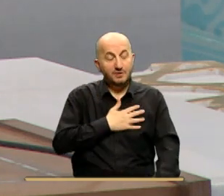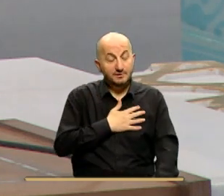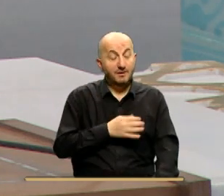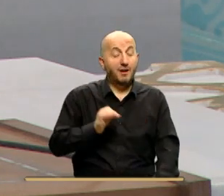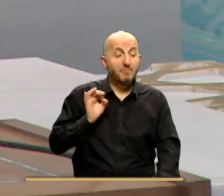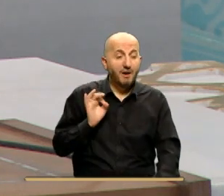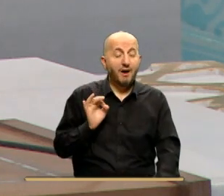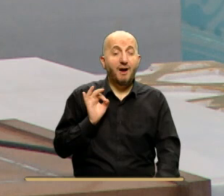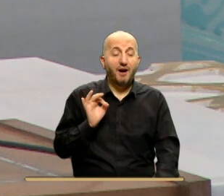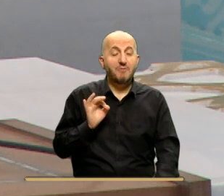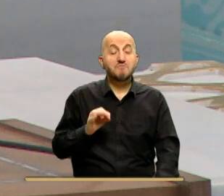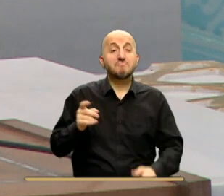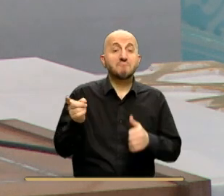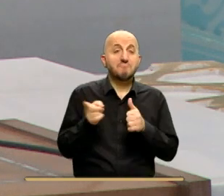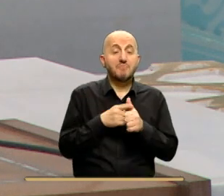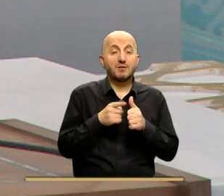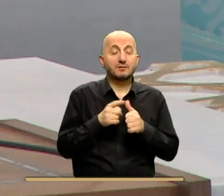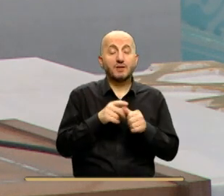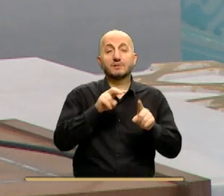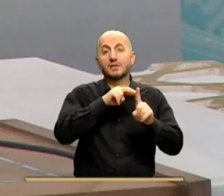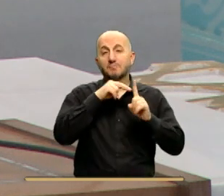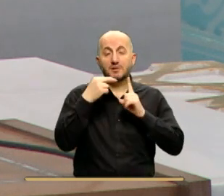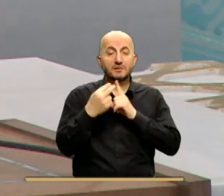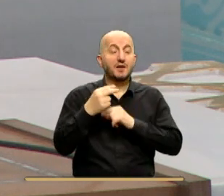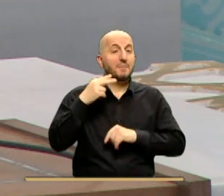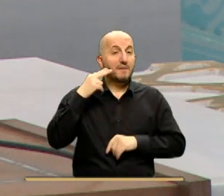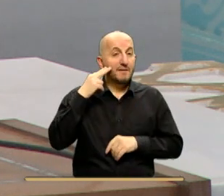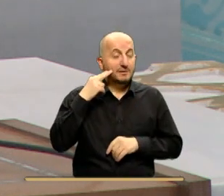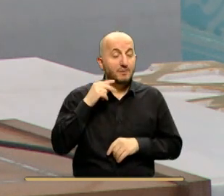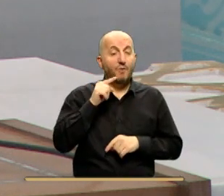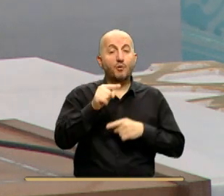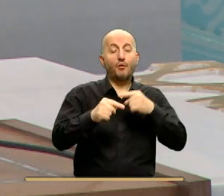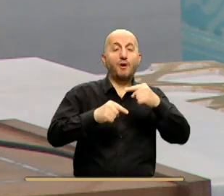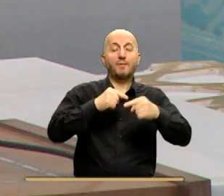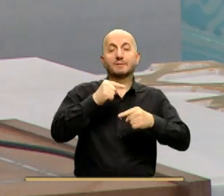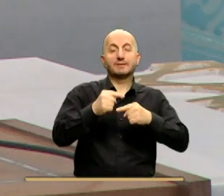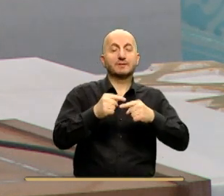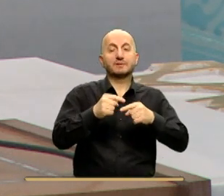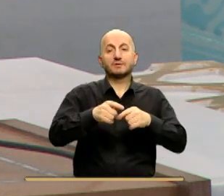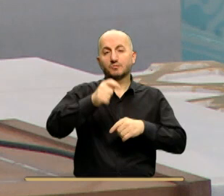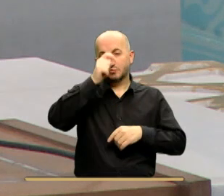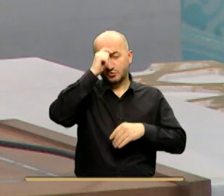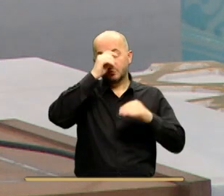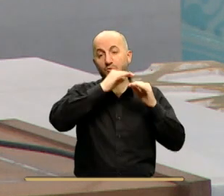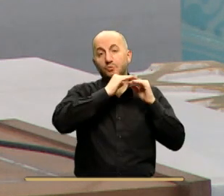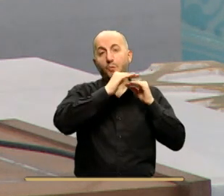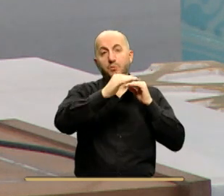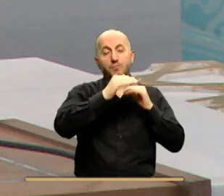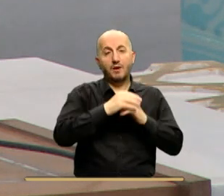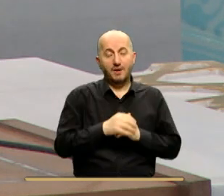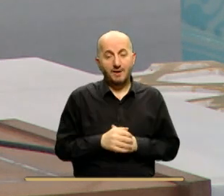hep başta sahabe-i kiram efendilerimiz ve o dönemdeki müşrik topluma